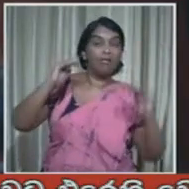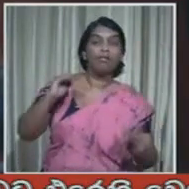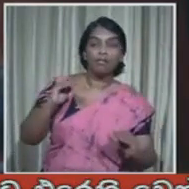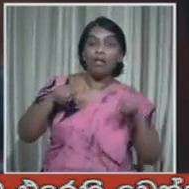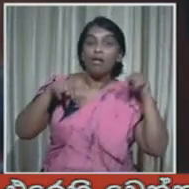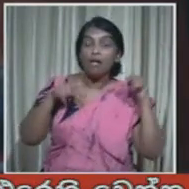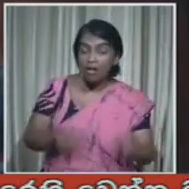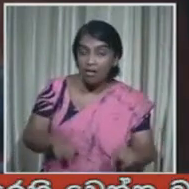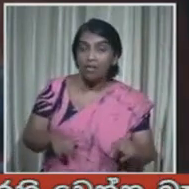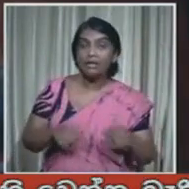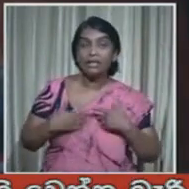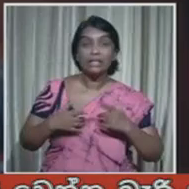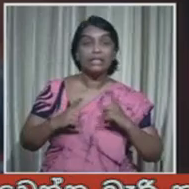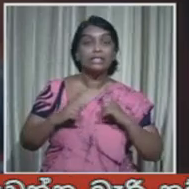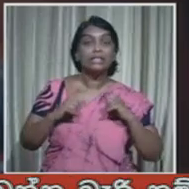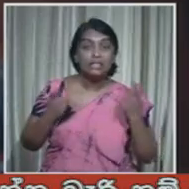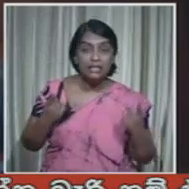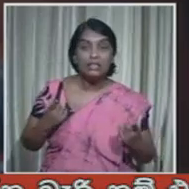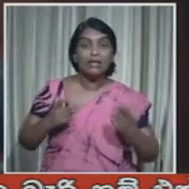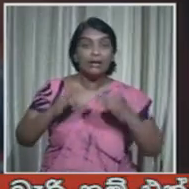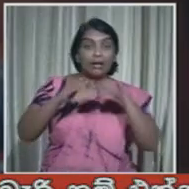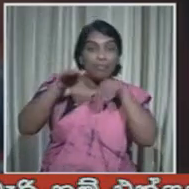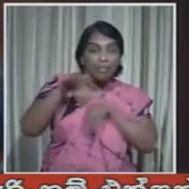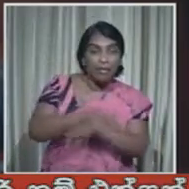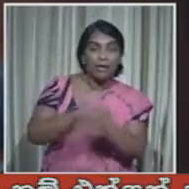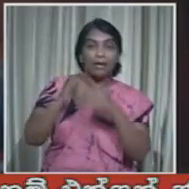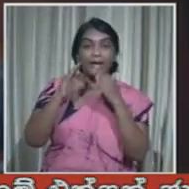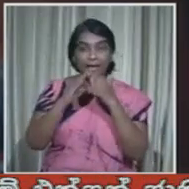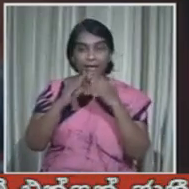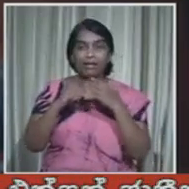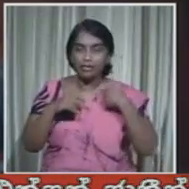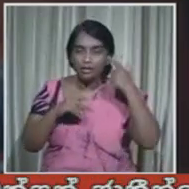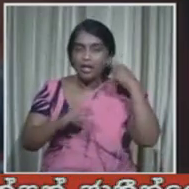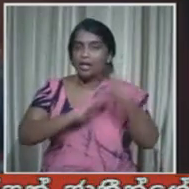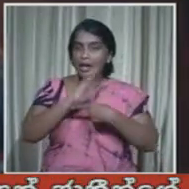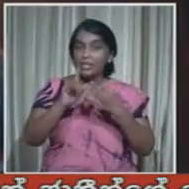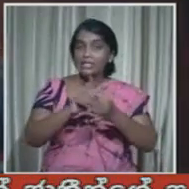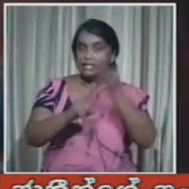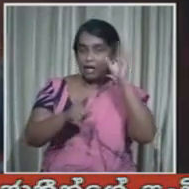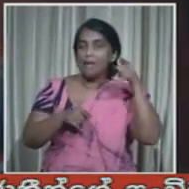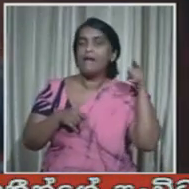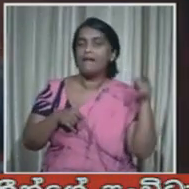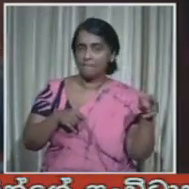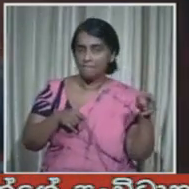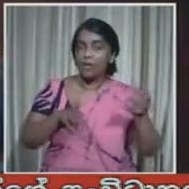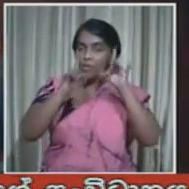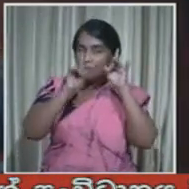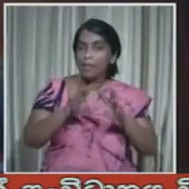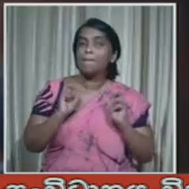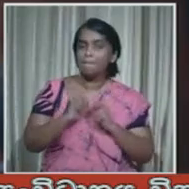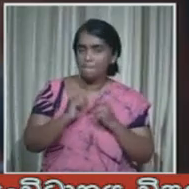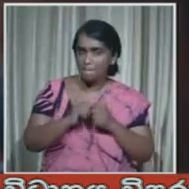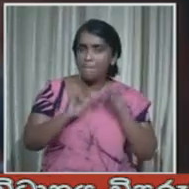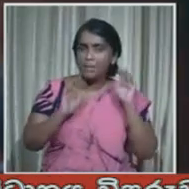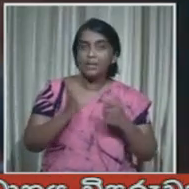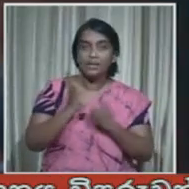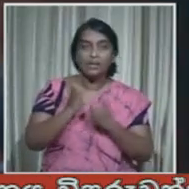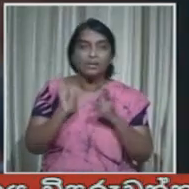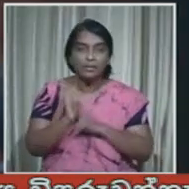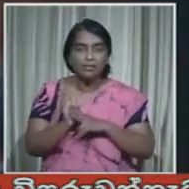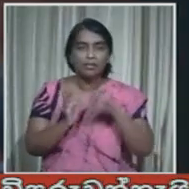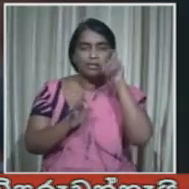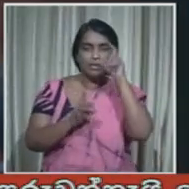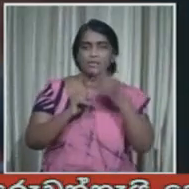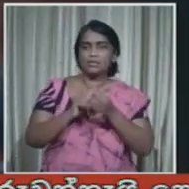අද එයාට ජීවත් වෙන්න තියෙන්නේ බිම් ගේක අද අපි දන්නවා අපේ රටේ ජනාධිපතිවරයා ඉන්නවා කියන්ද මෙවැනි අර්බුදයක් තියෙනවා ටීවී එක දකින්නේ